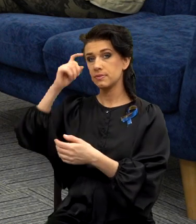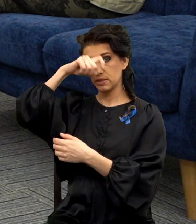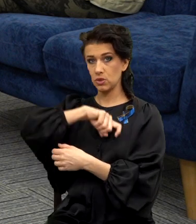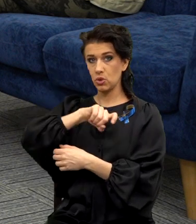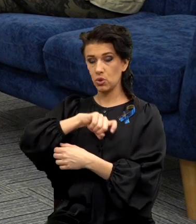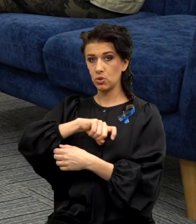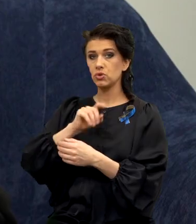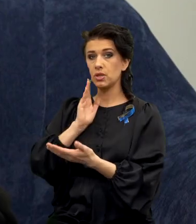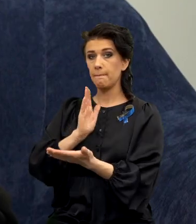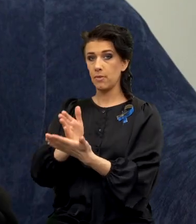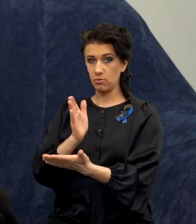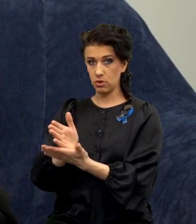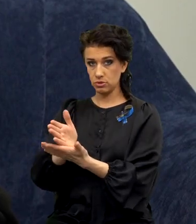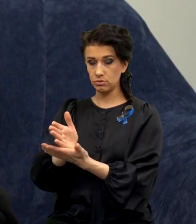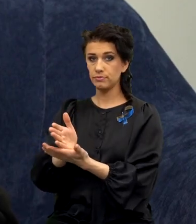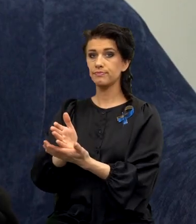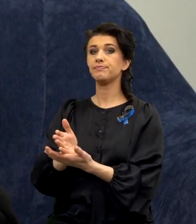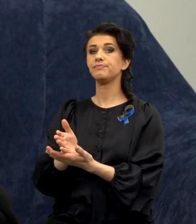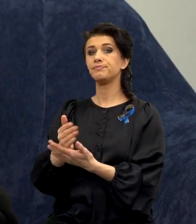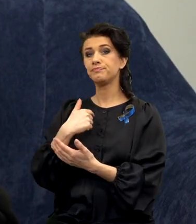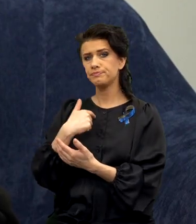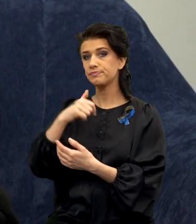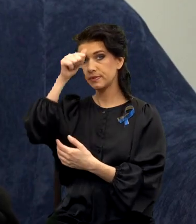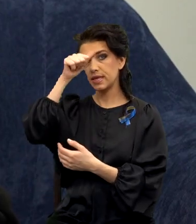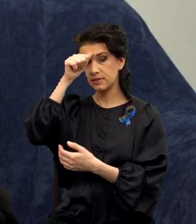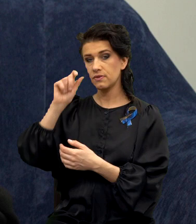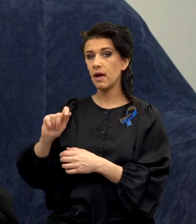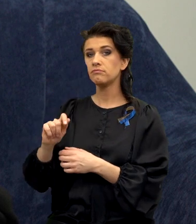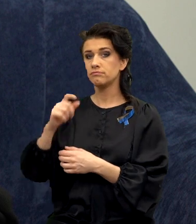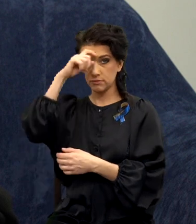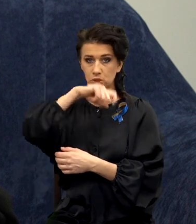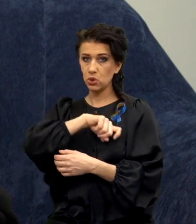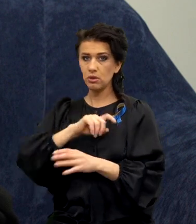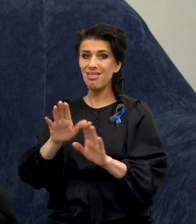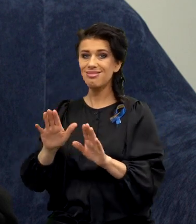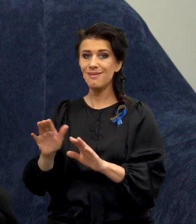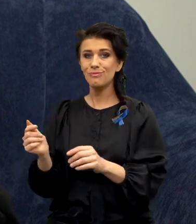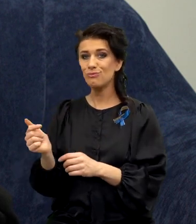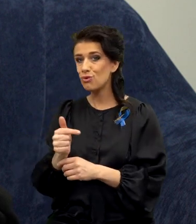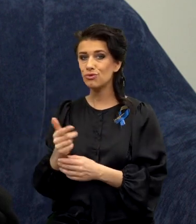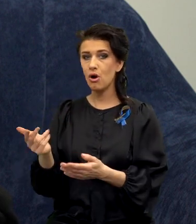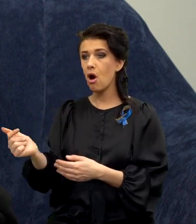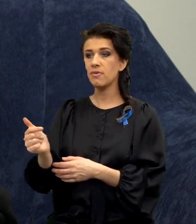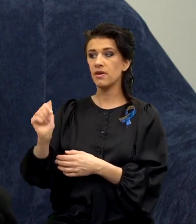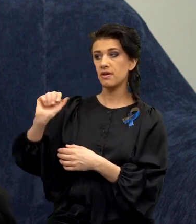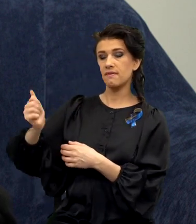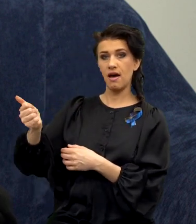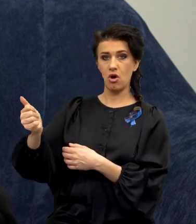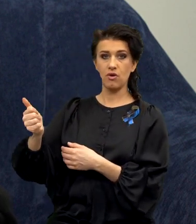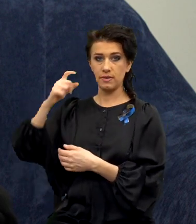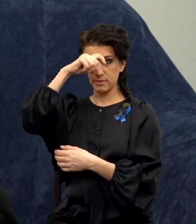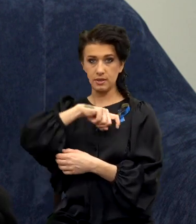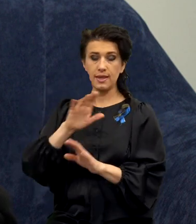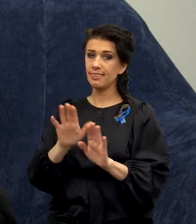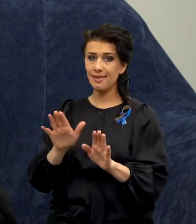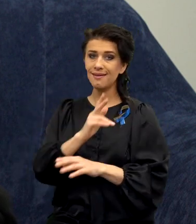pomocy psychologicznej. I mimo, że nazywa się to psychologiczną, to nie musi to być psycholog, psychoterapeuta, interwent